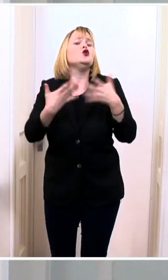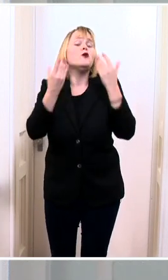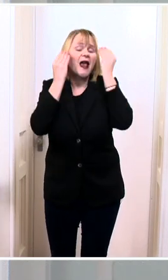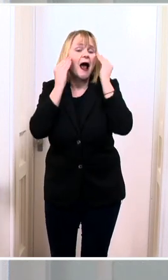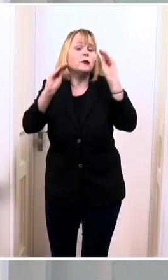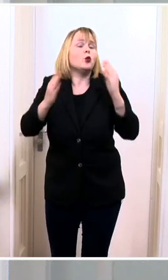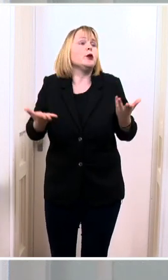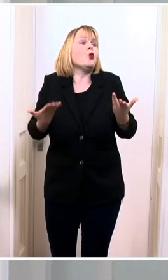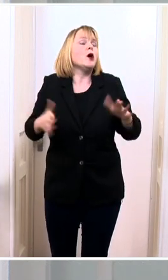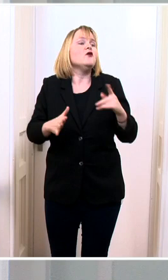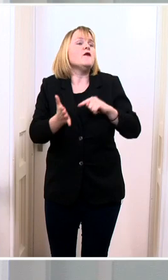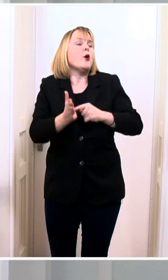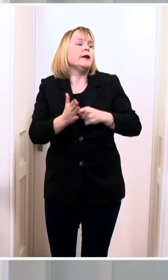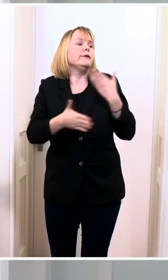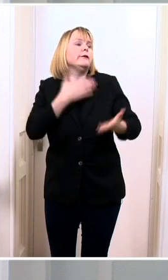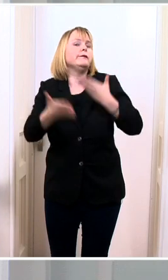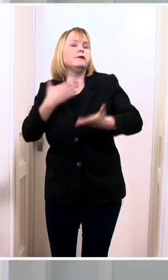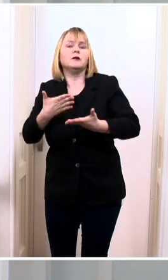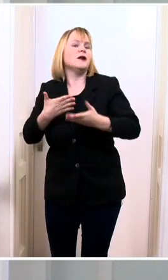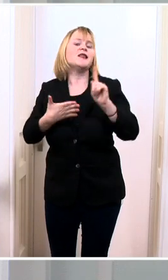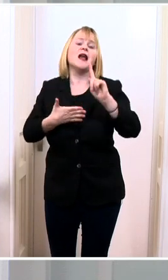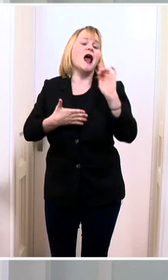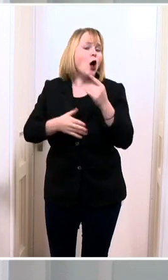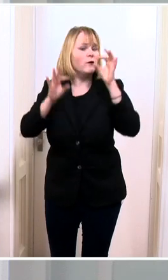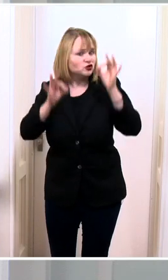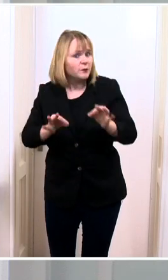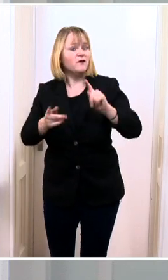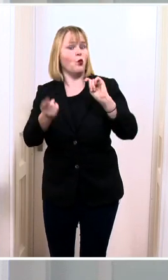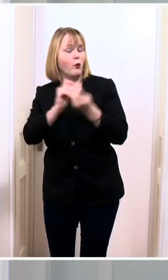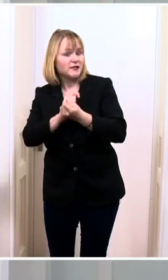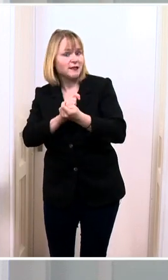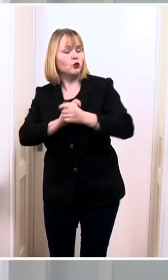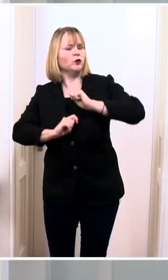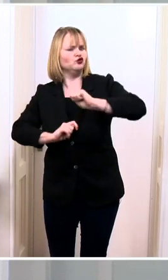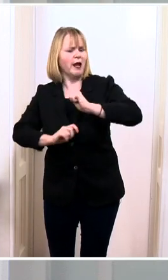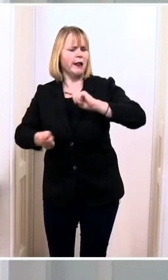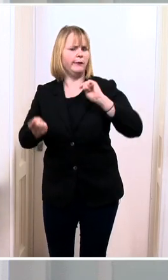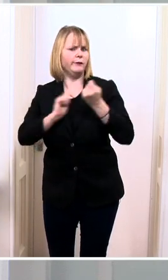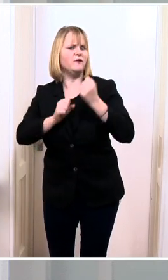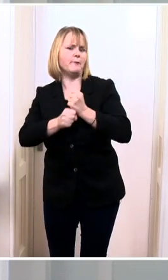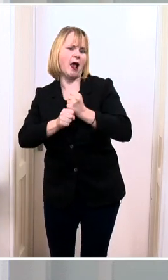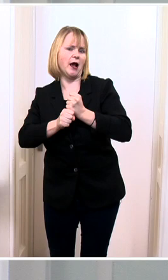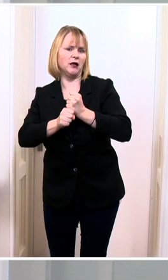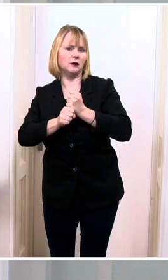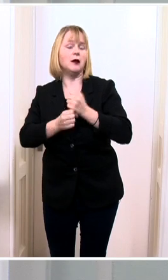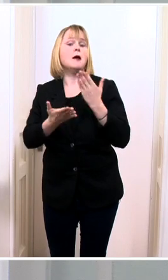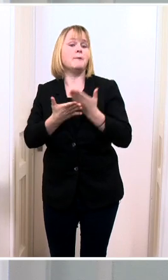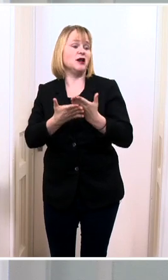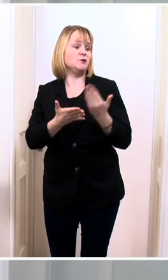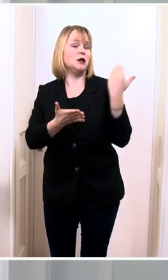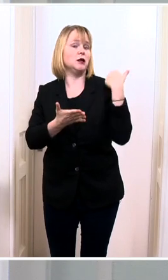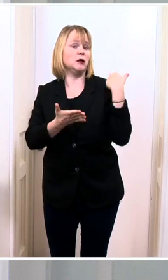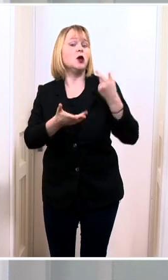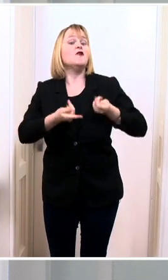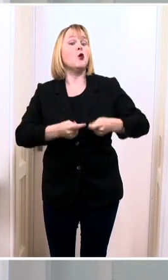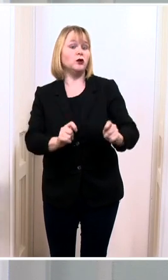Ankündigungspolitik, sondern darum, umzusetzen und zu liefern. So haben wir beispielsweise bei den Unterstützungsmaßnahmen